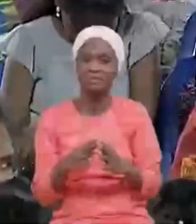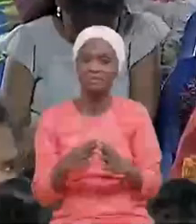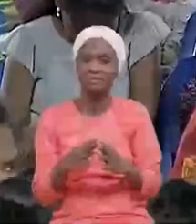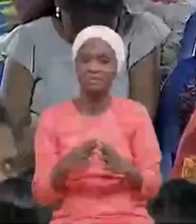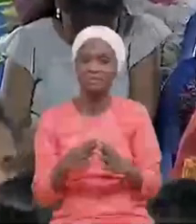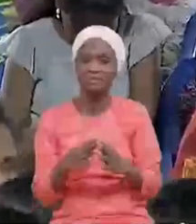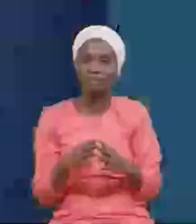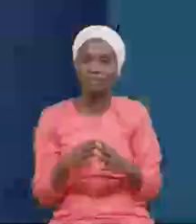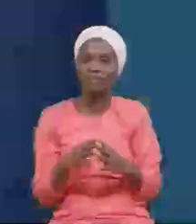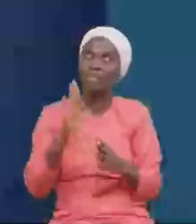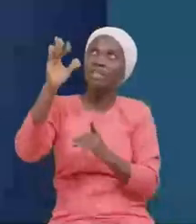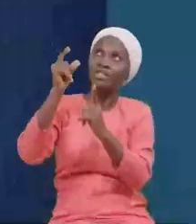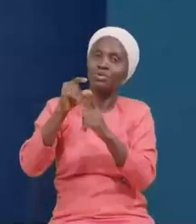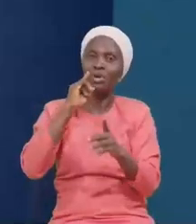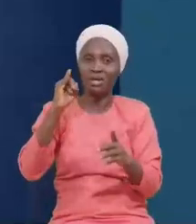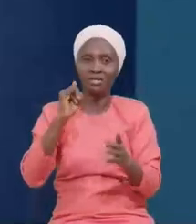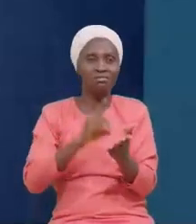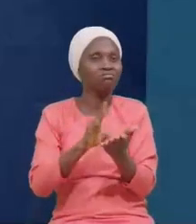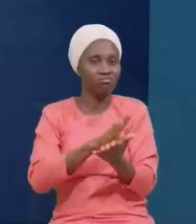sa parole est surnaturelle